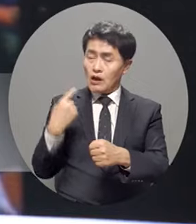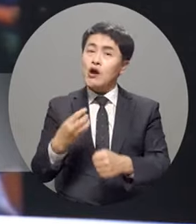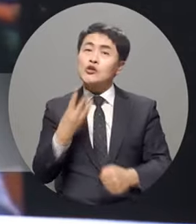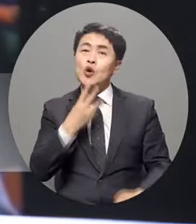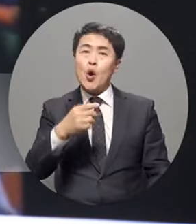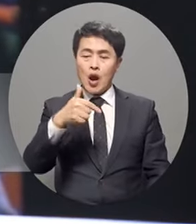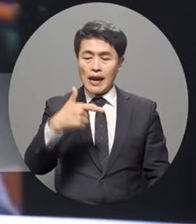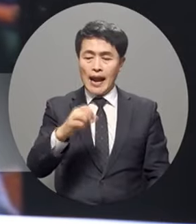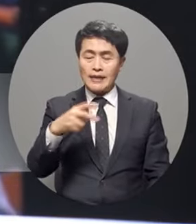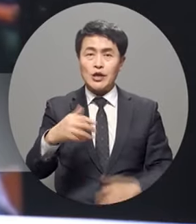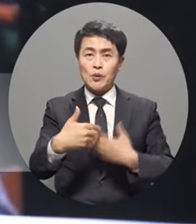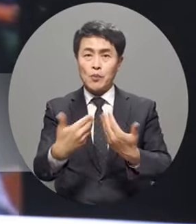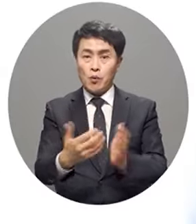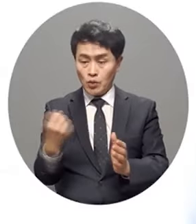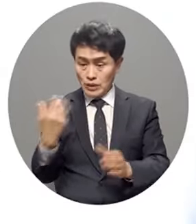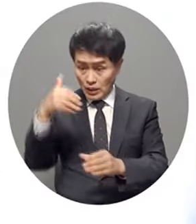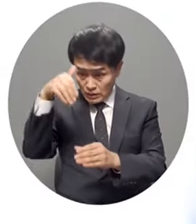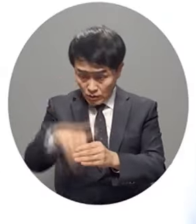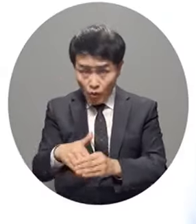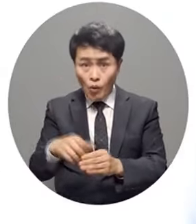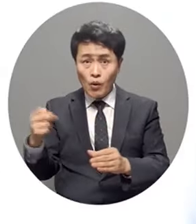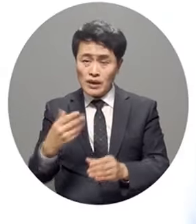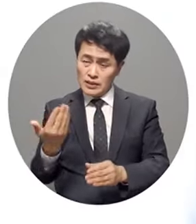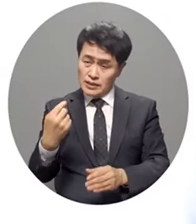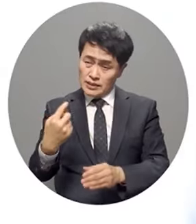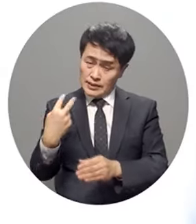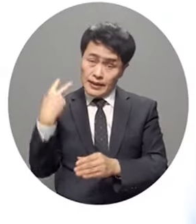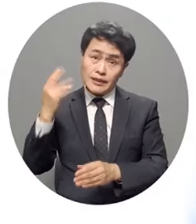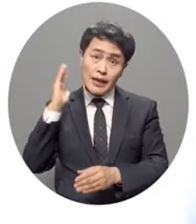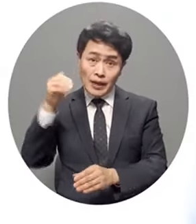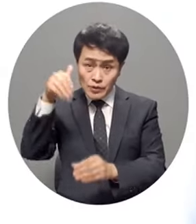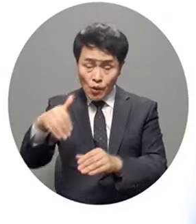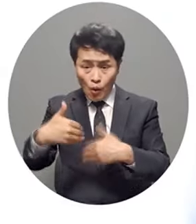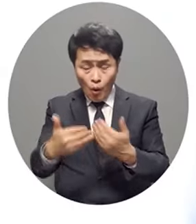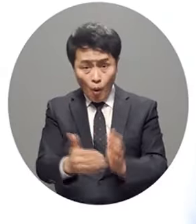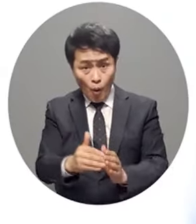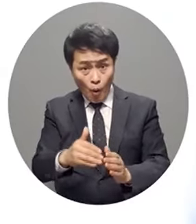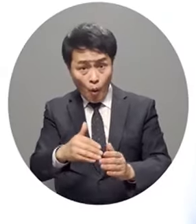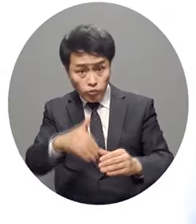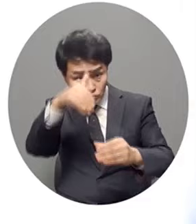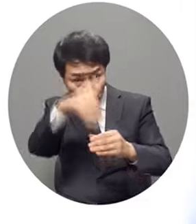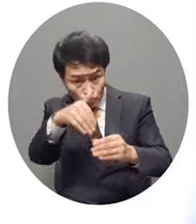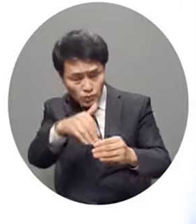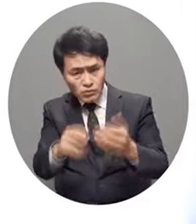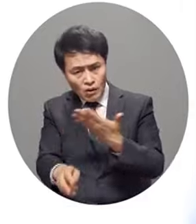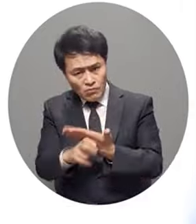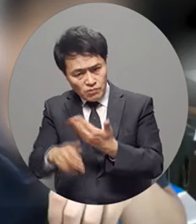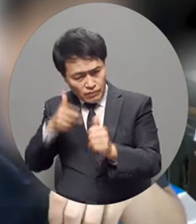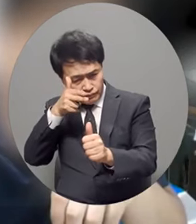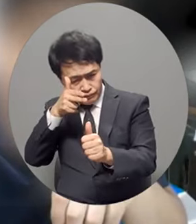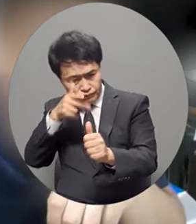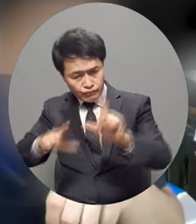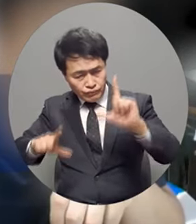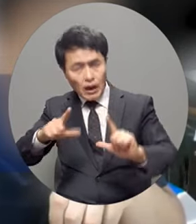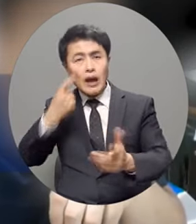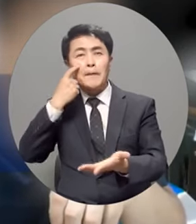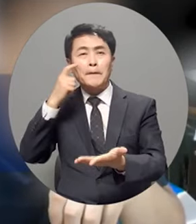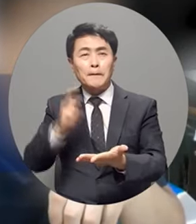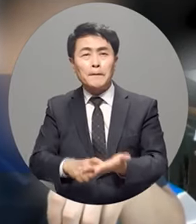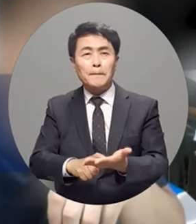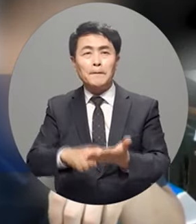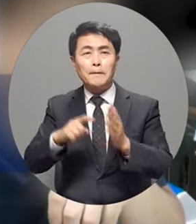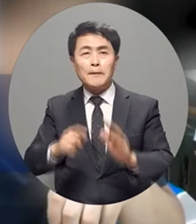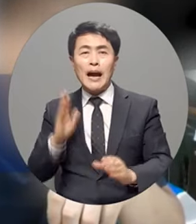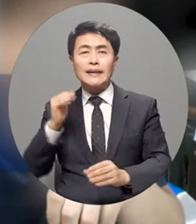보궐 선거와 재작년 대통령 선거에서 투표소를 불법 카메라로 촬영한 정황도 드러나고 있습니다 대선때는 경남